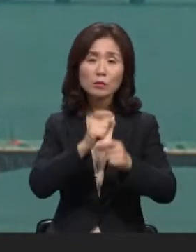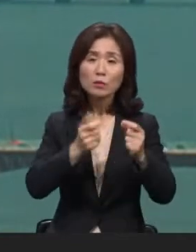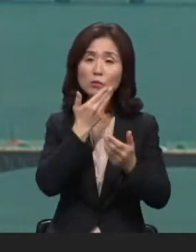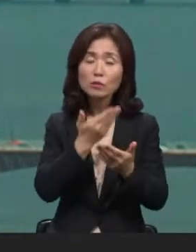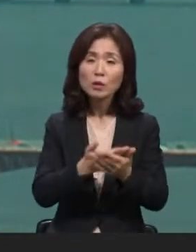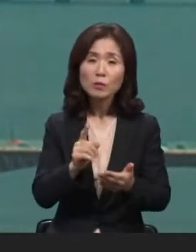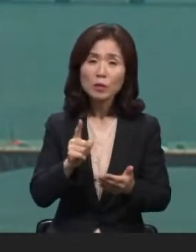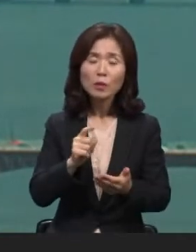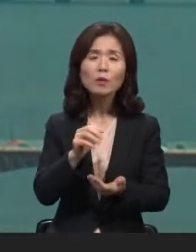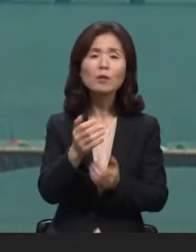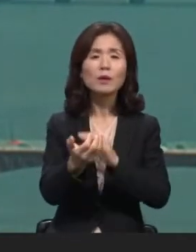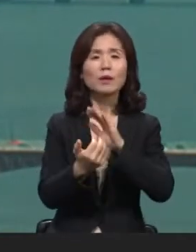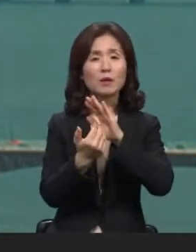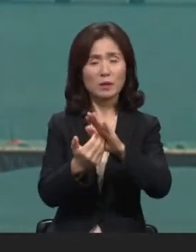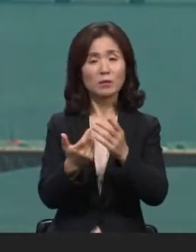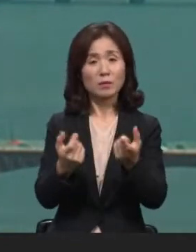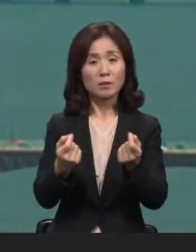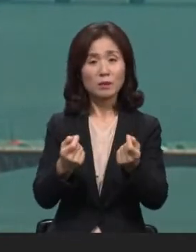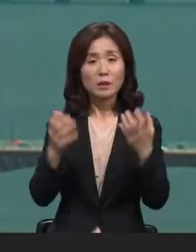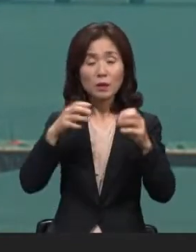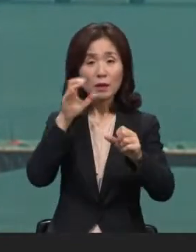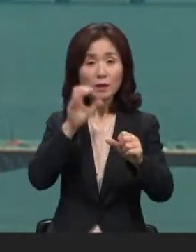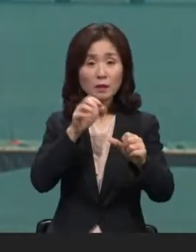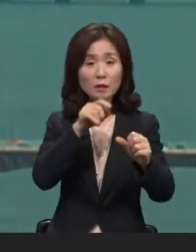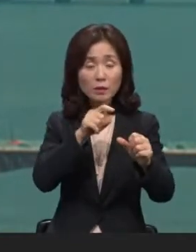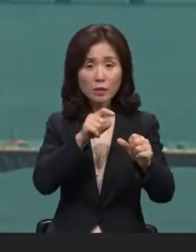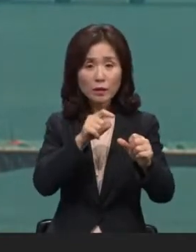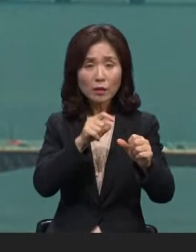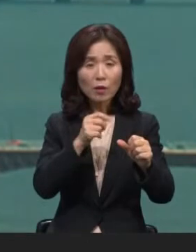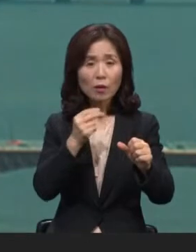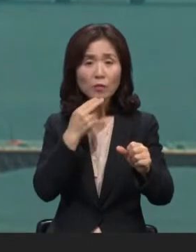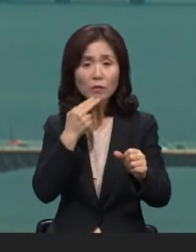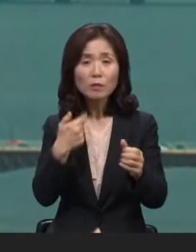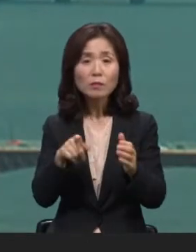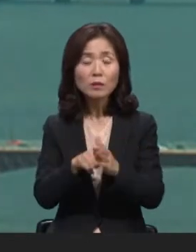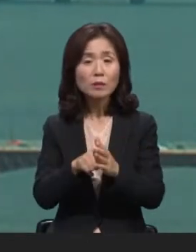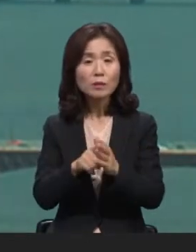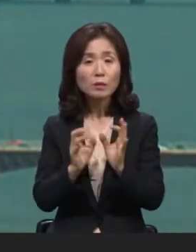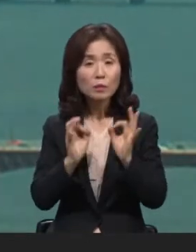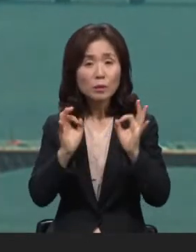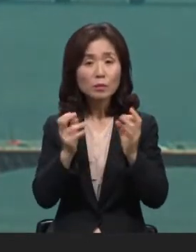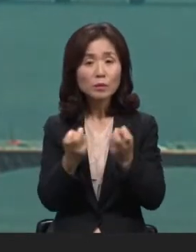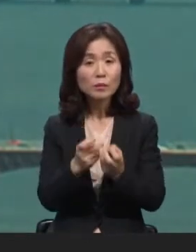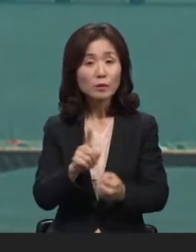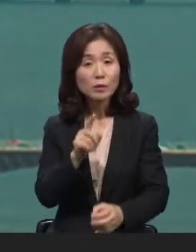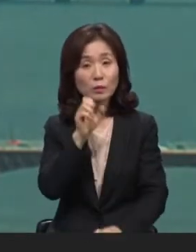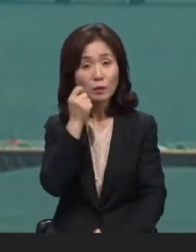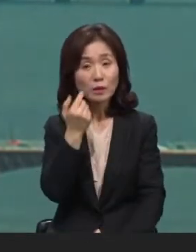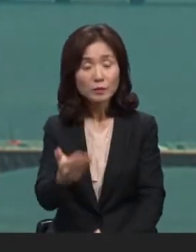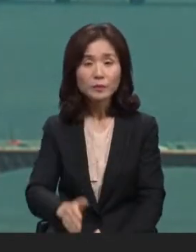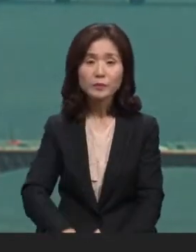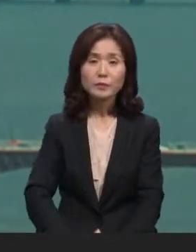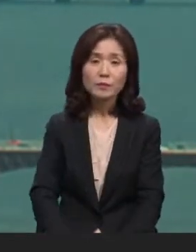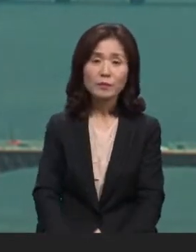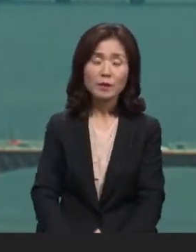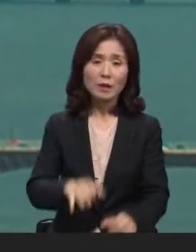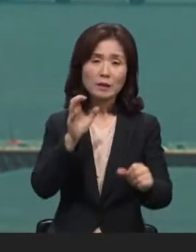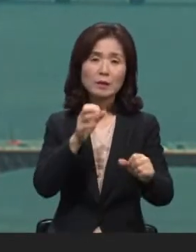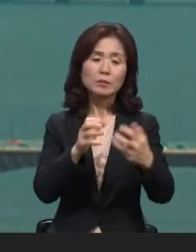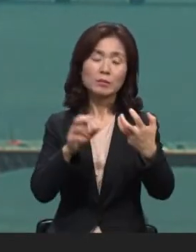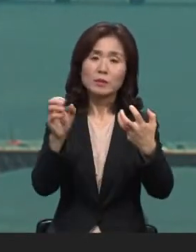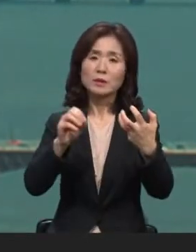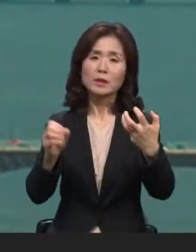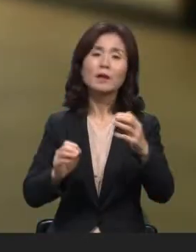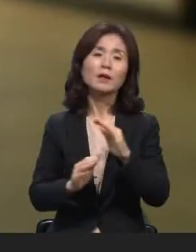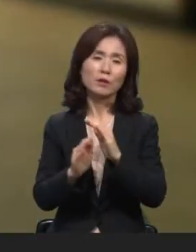아무래도 예방이 아니겠습니까? 아동학대 자체가 일어나지 않으려면 어떤 노력이 필요할까요? 네, 학대의